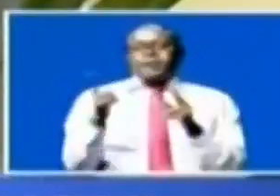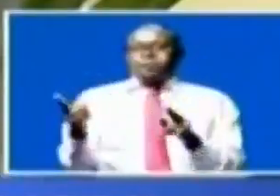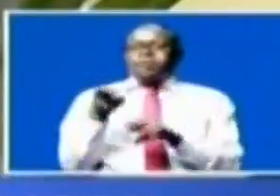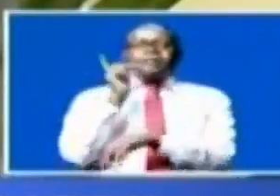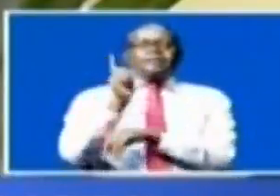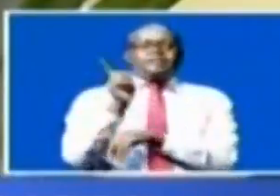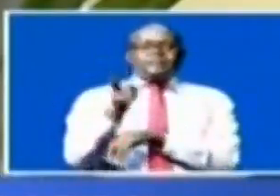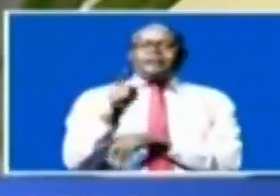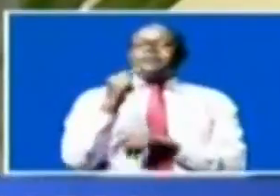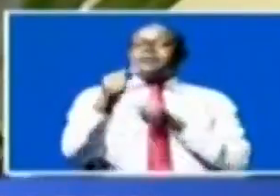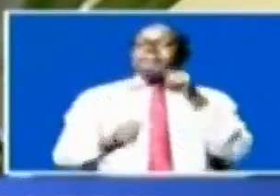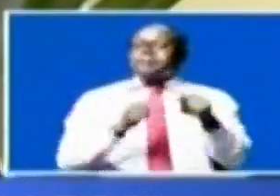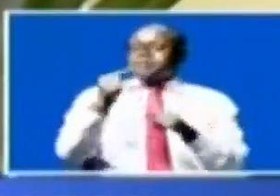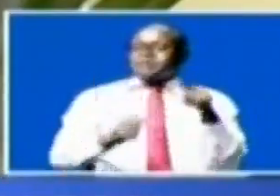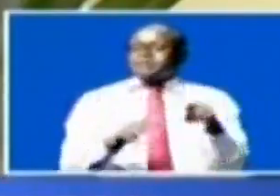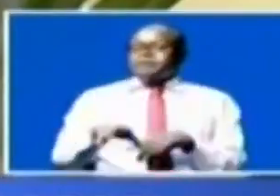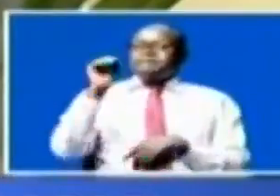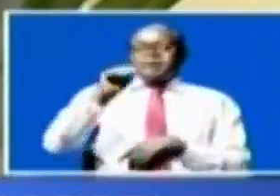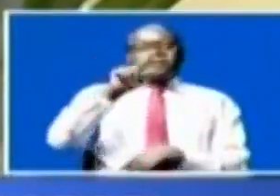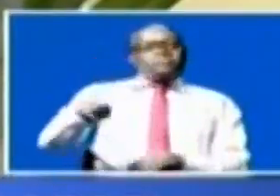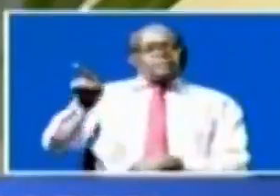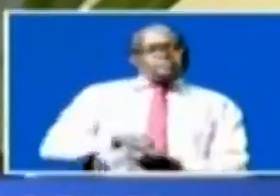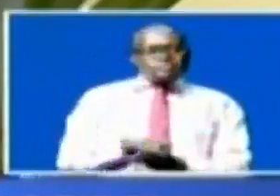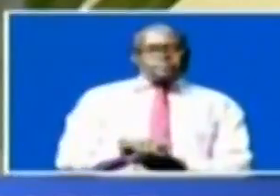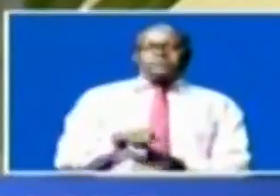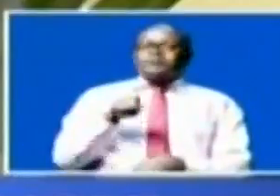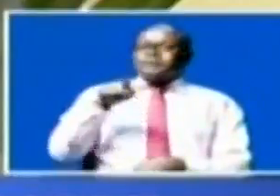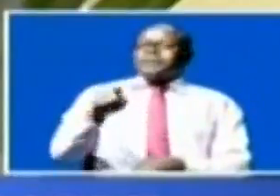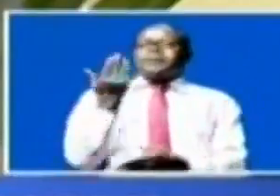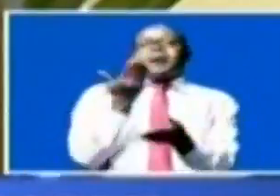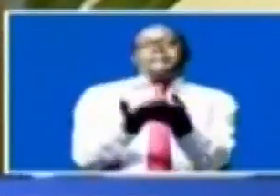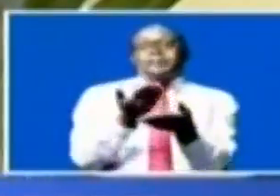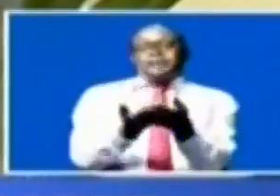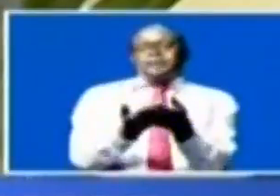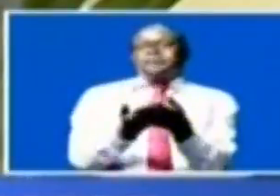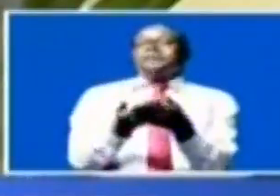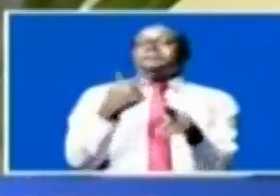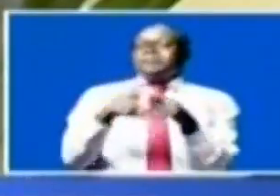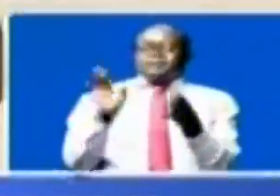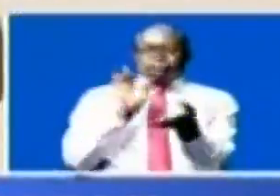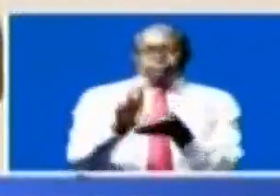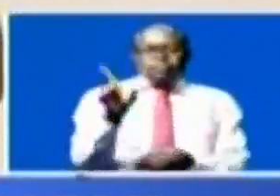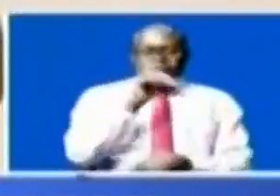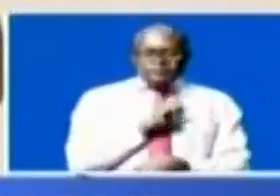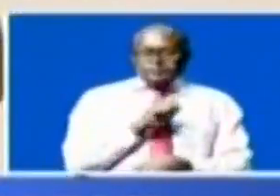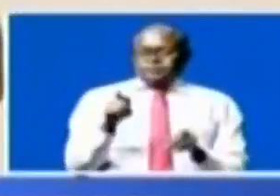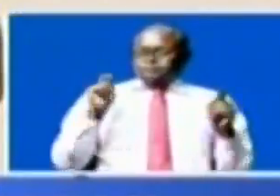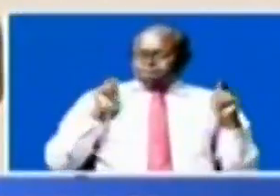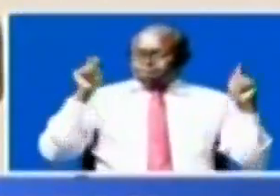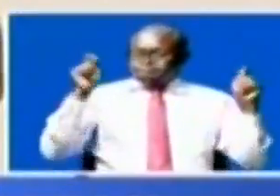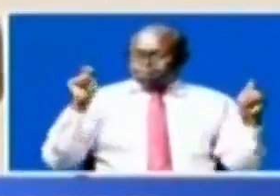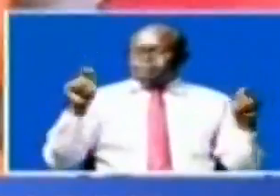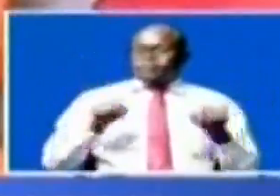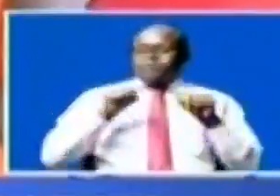disciplinary process. They were found guilty. They appealed. Their appeals were dismissed. Maandamano